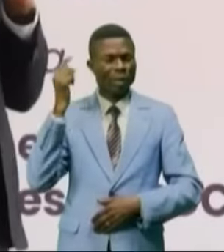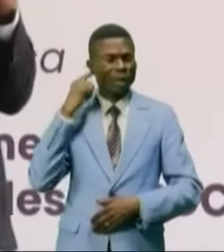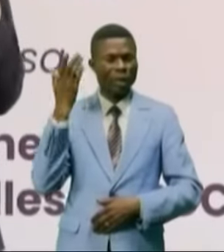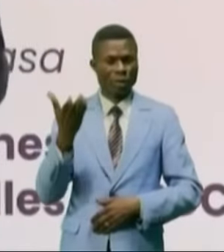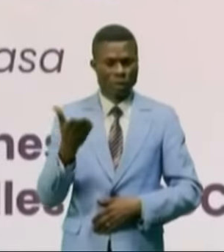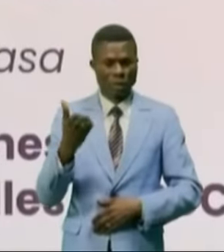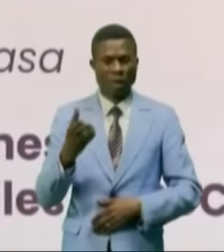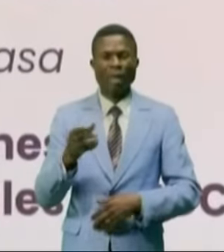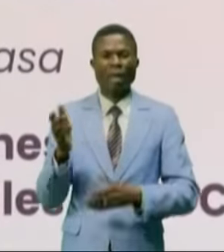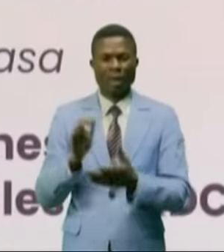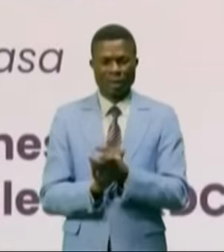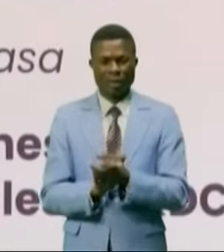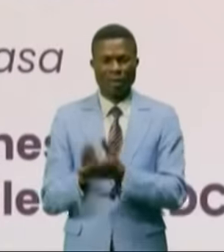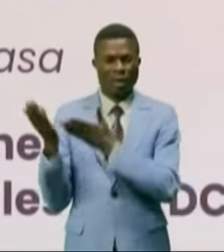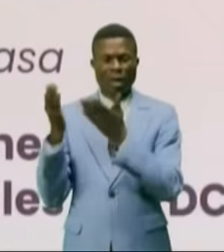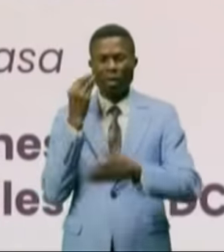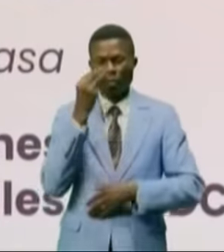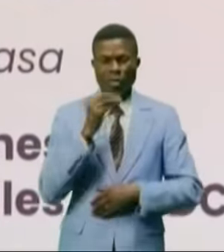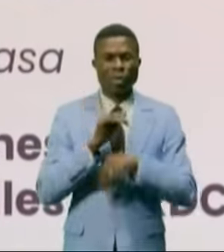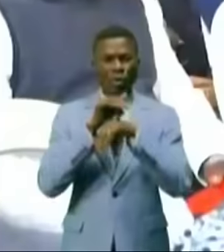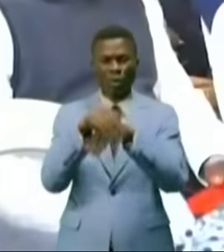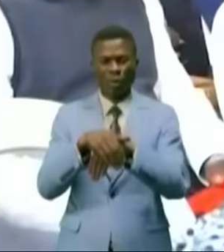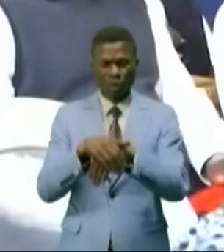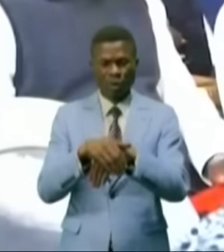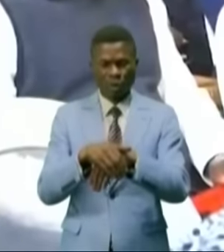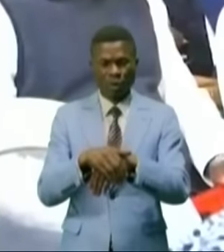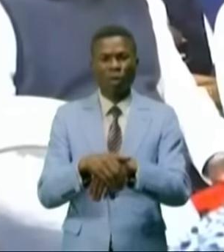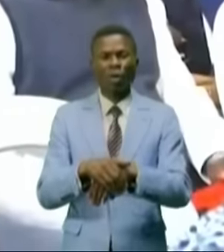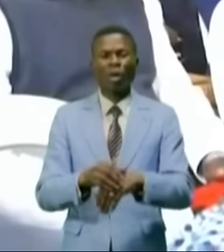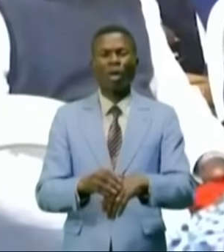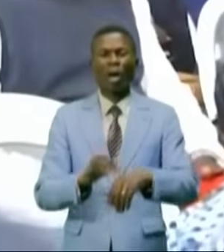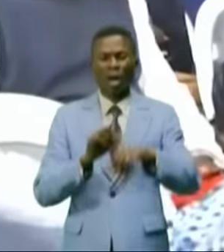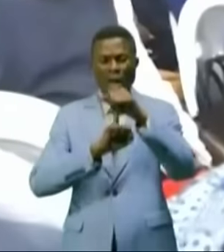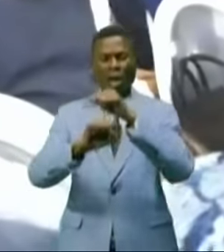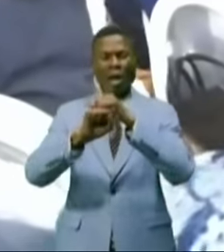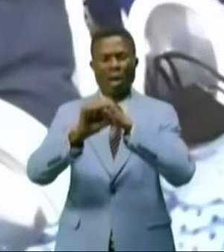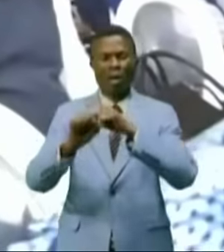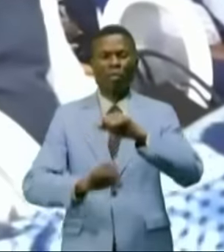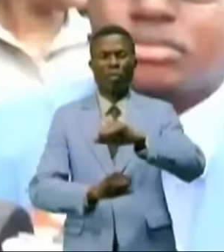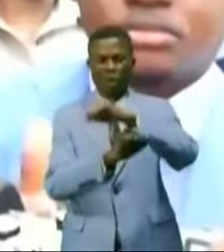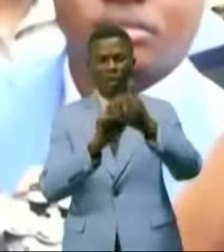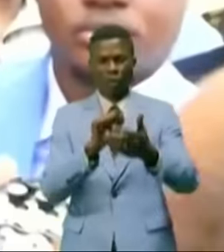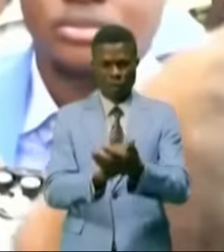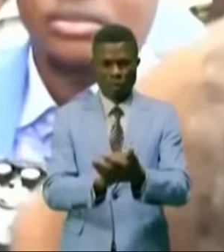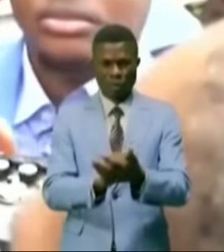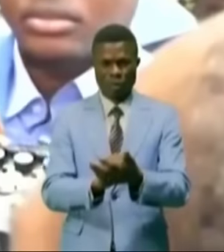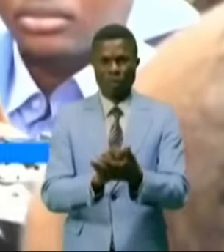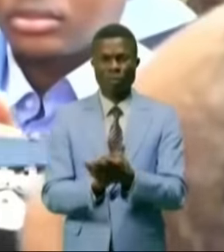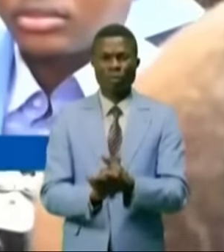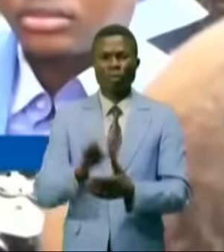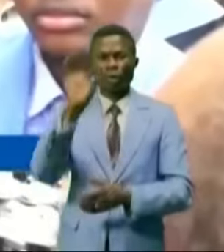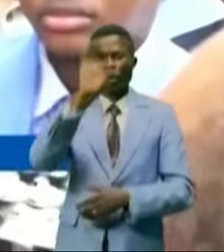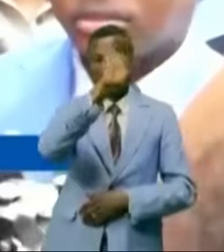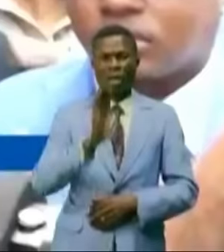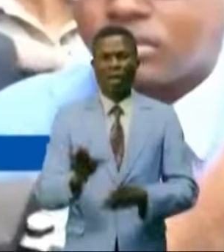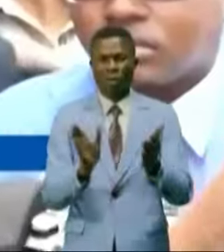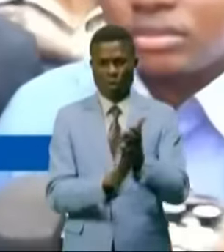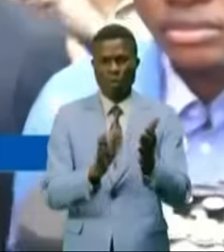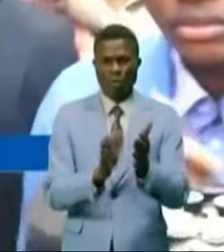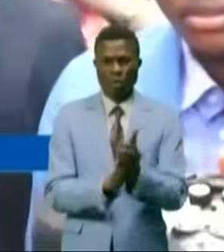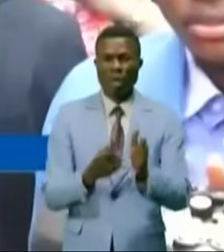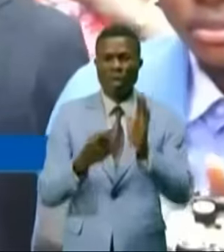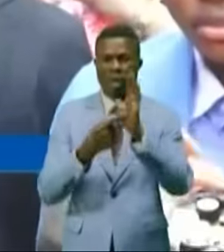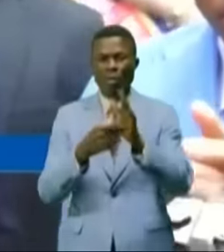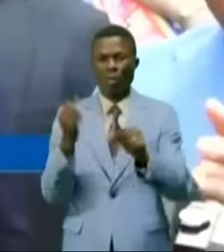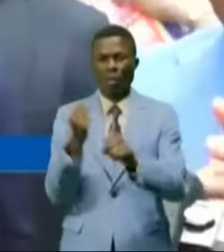Patrick Muyaya Katembo s'est engagé à assurer leur promotion dans son secteur. Bandal, ça représente les jeunes,